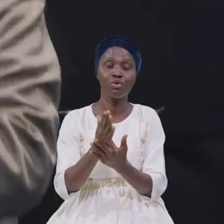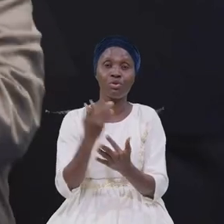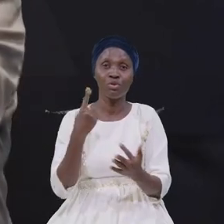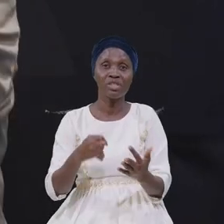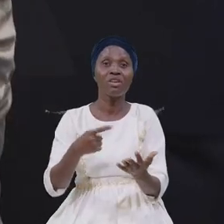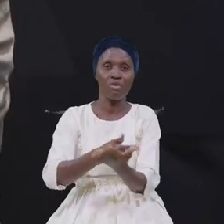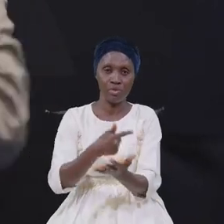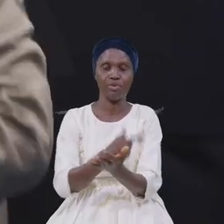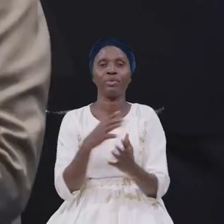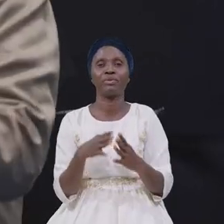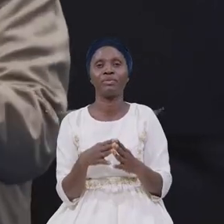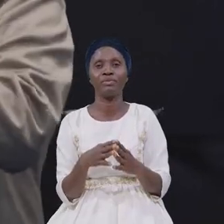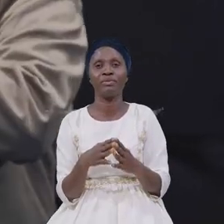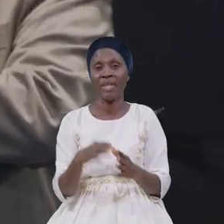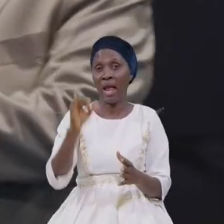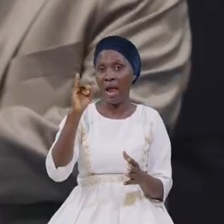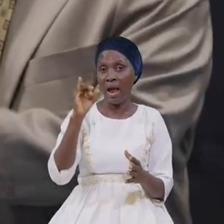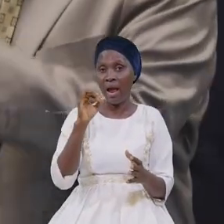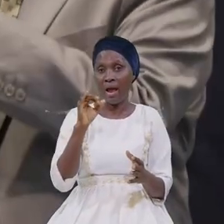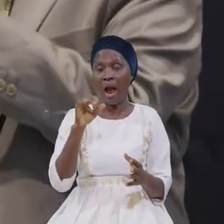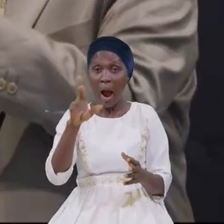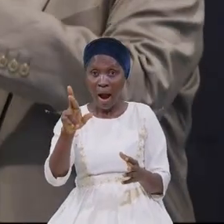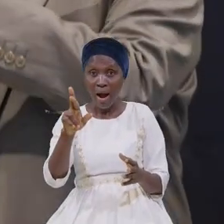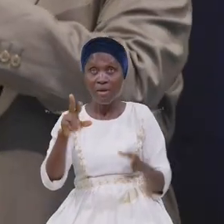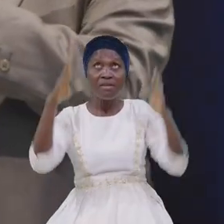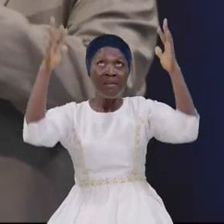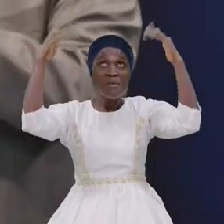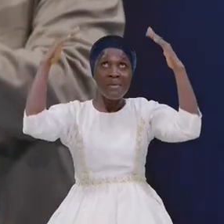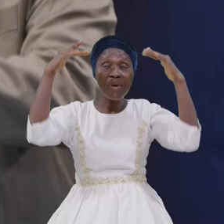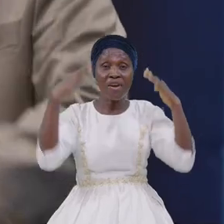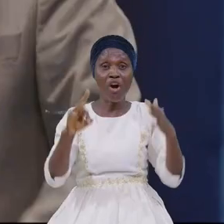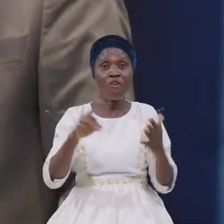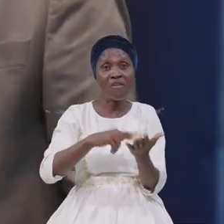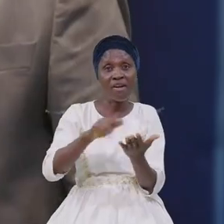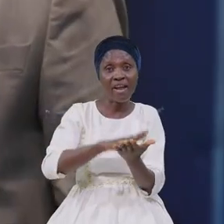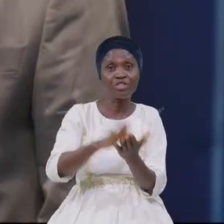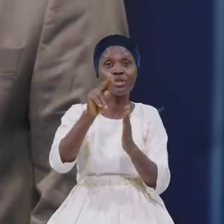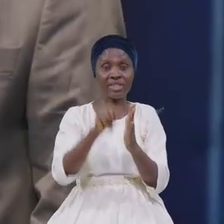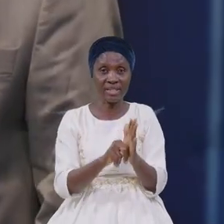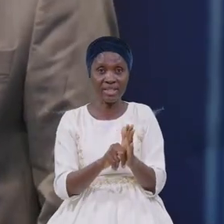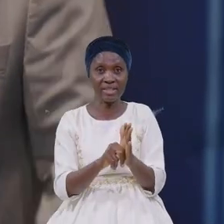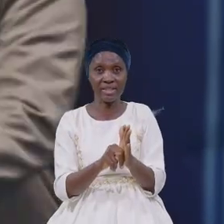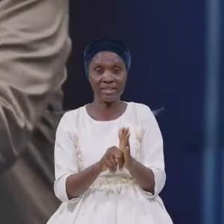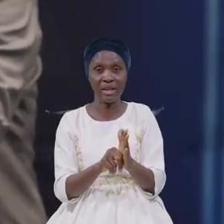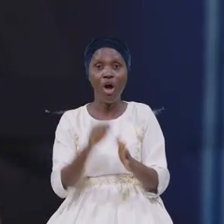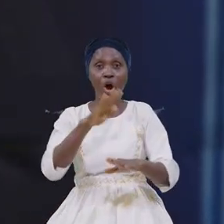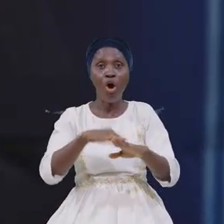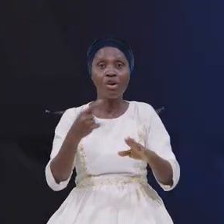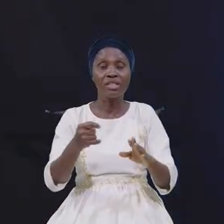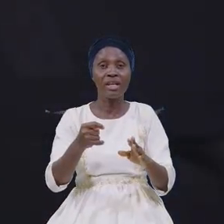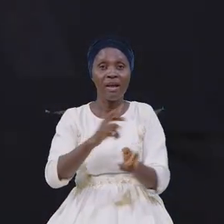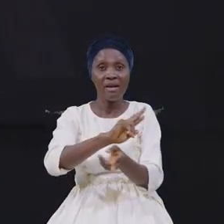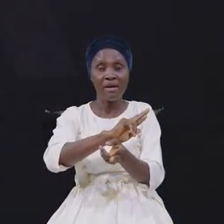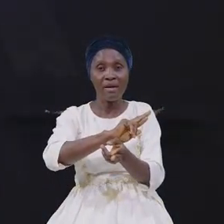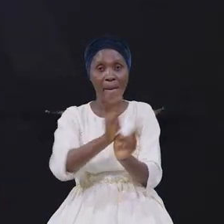long de l'évangile. IR. C'est la pluie de justice sur le repentant. Et